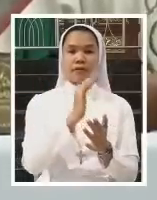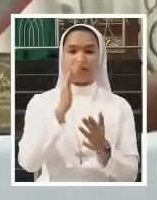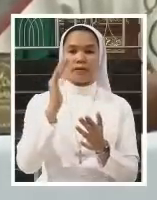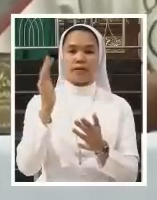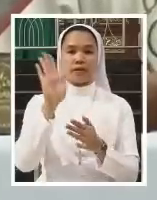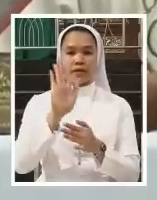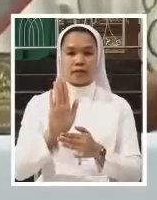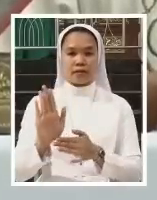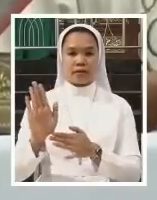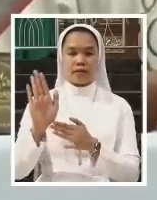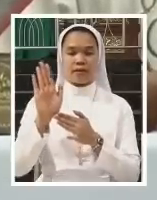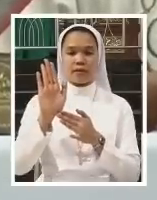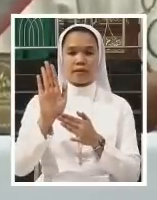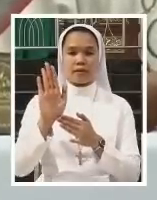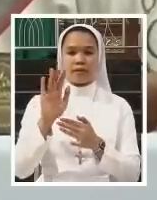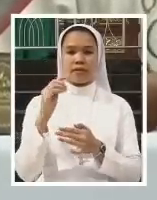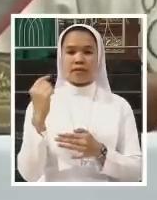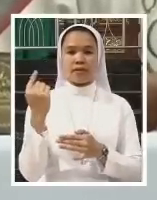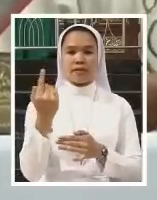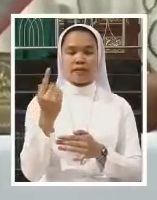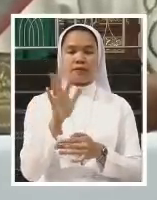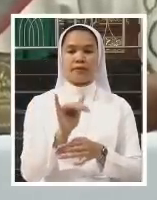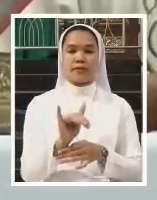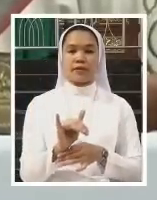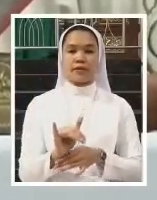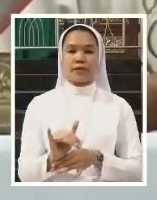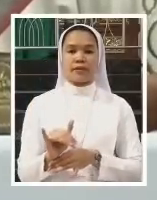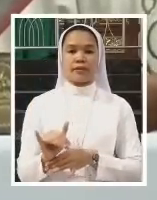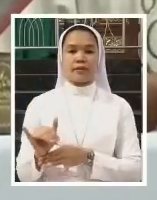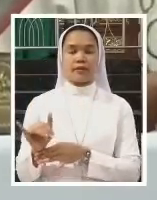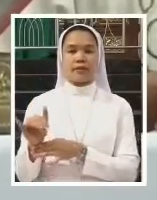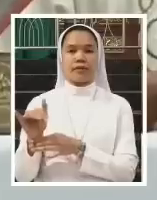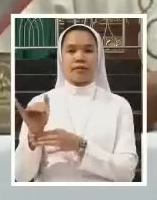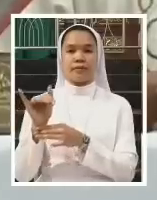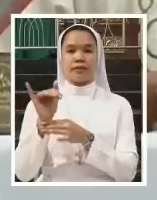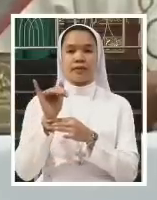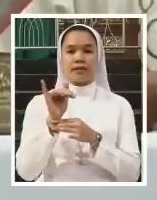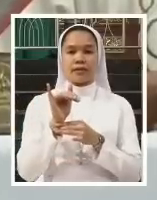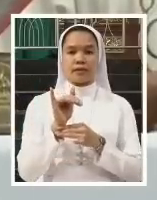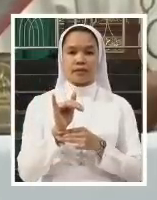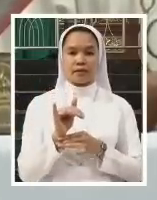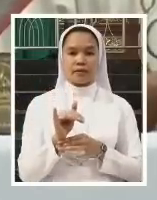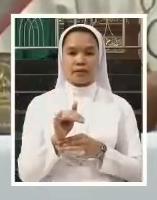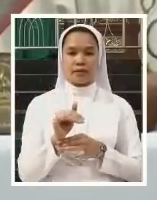kamurawayan, sa gabos na kapanahonan kan mga